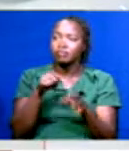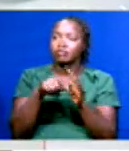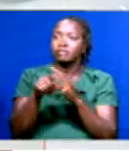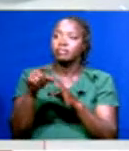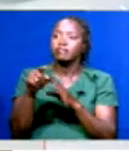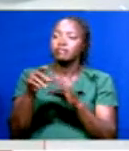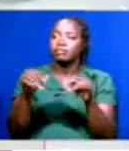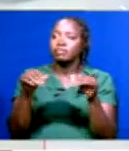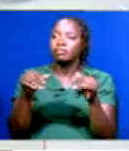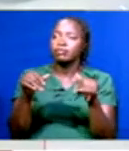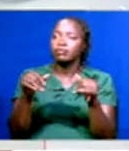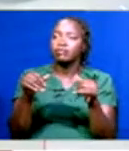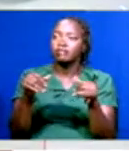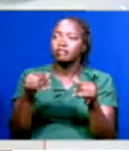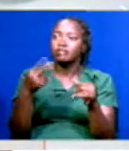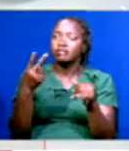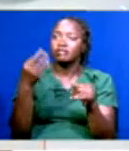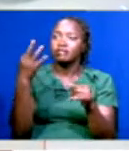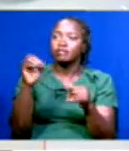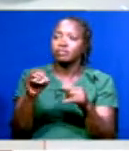unga 230.